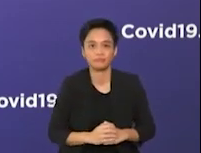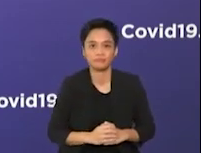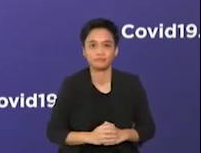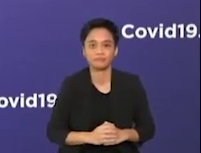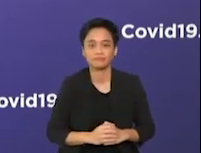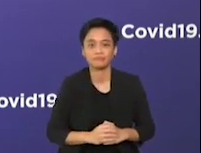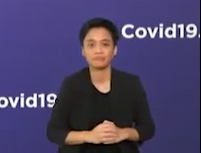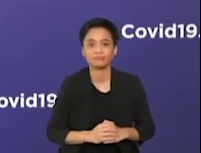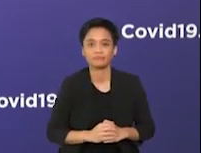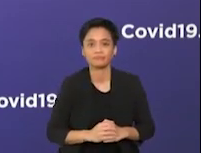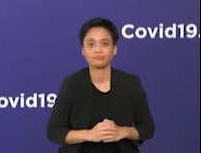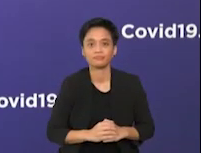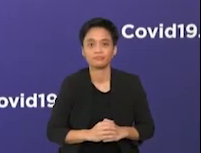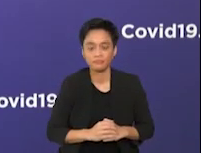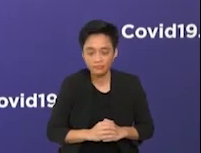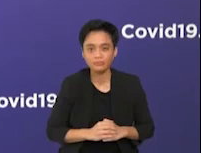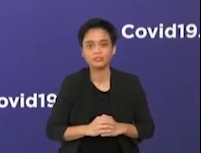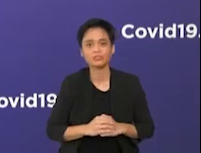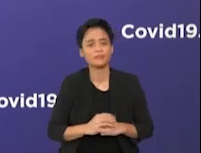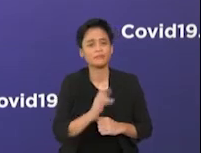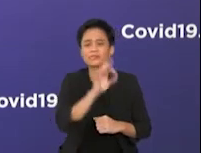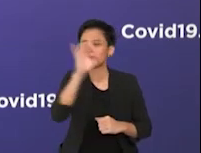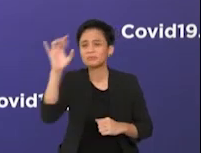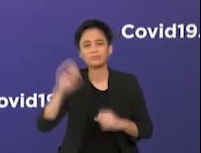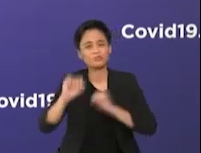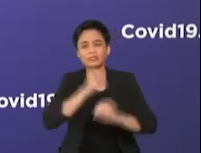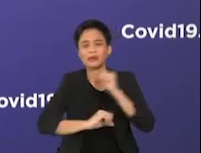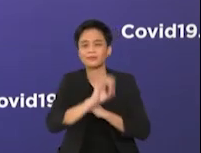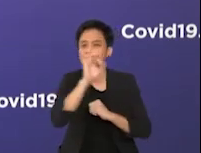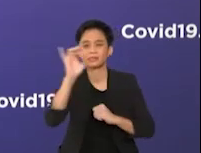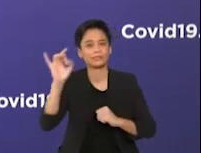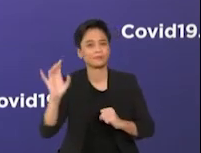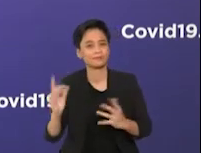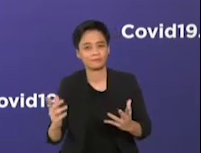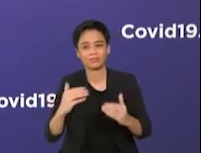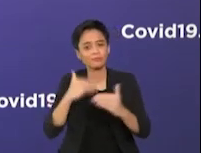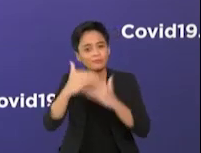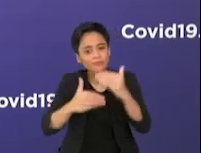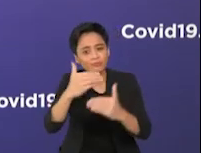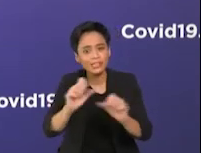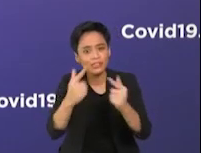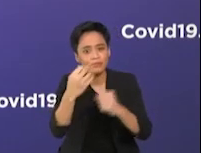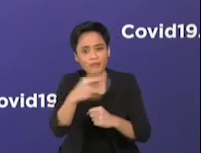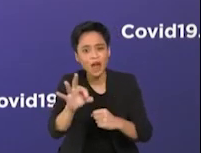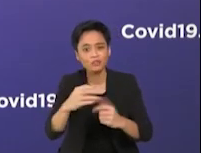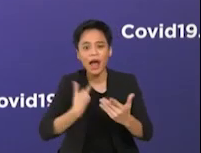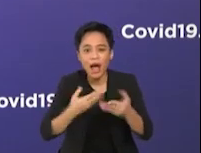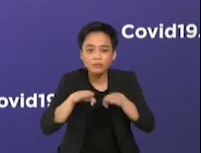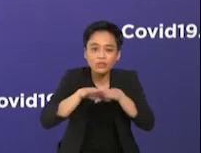saudara-saudara banyak hal yang harus kita lakukan di dalam menghadapi tatanan hidup yang baru ini